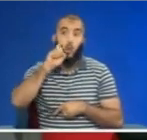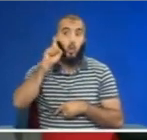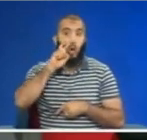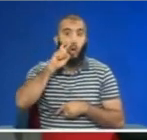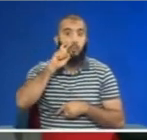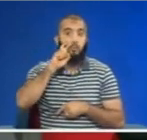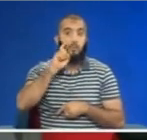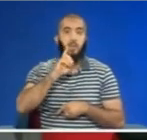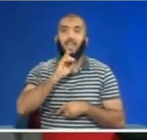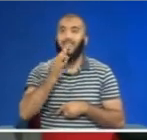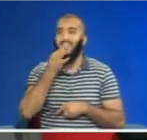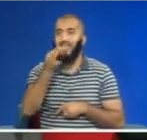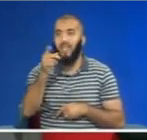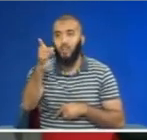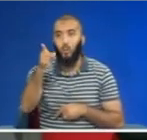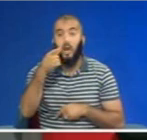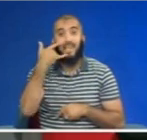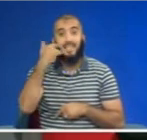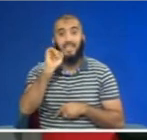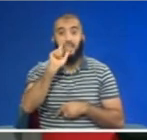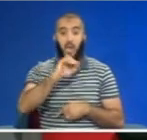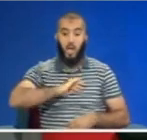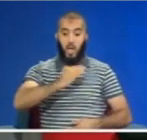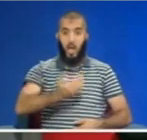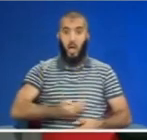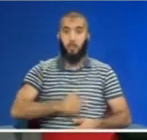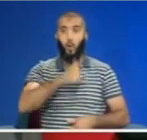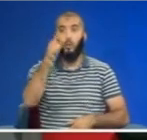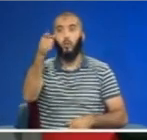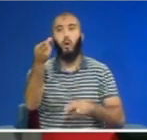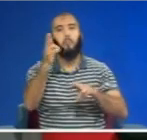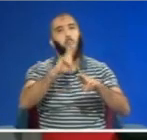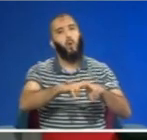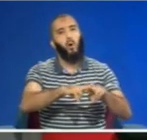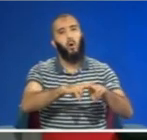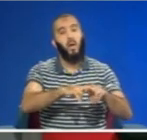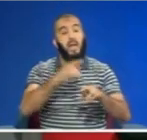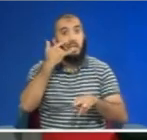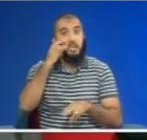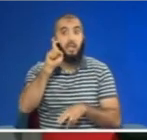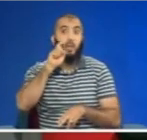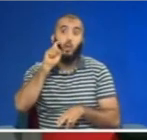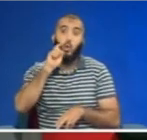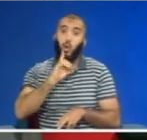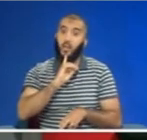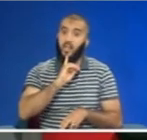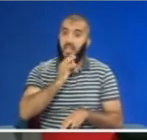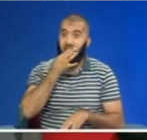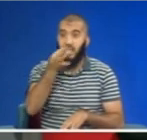هذه المرأة إذا حملت مرة أخرى مهددة بالموت، يعني الموت شيء